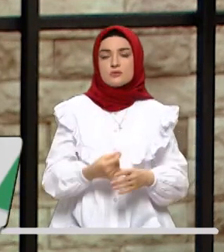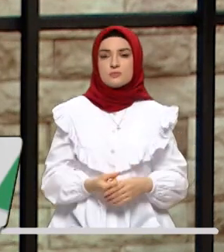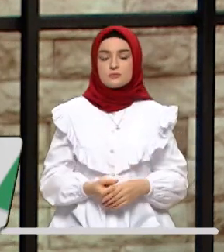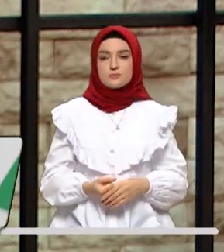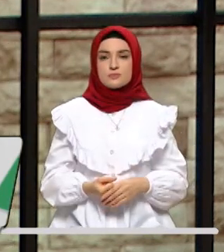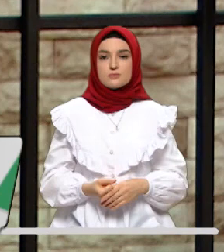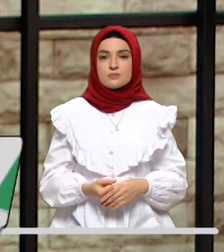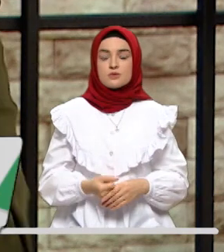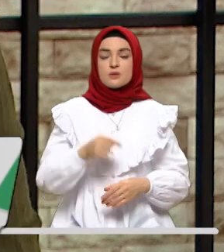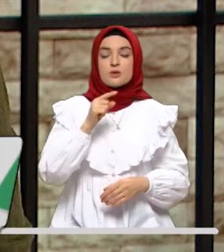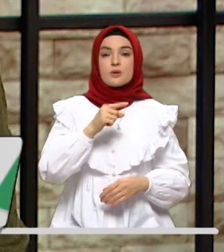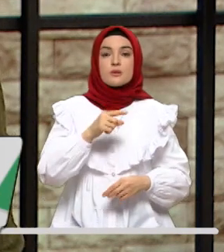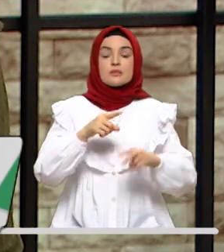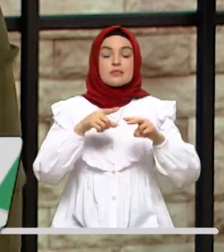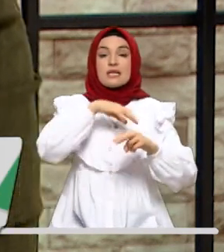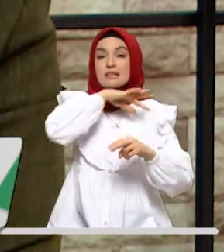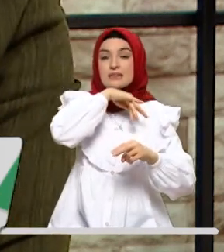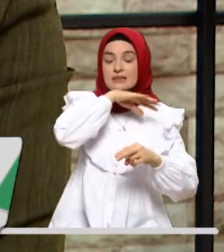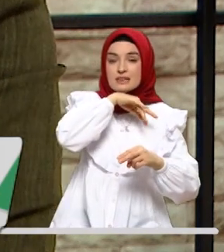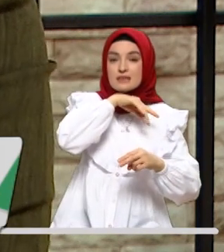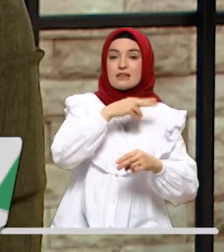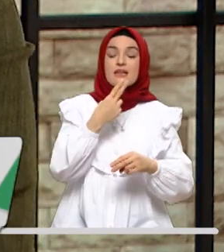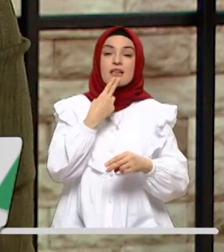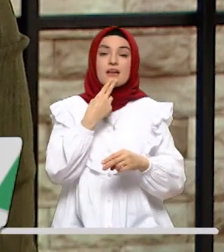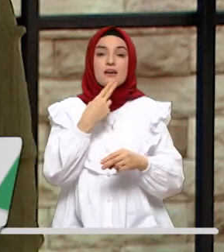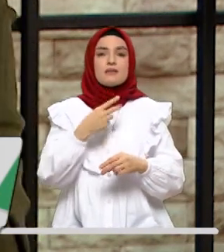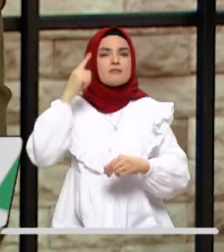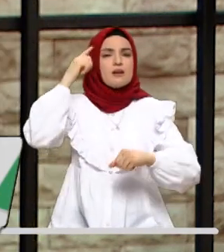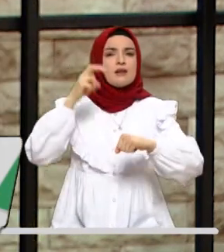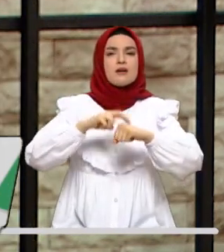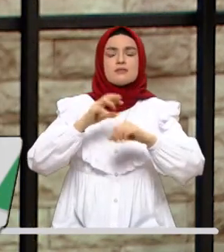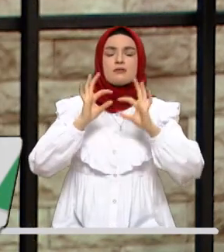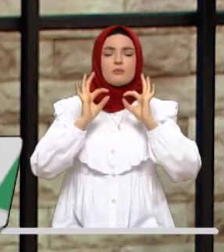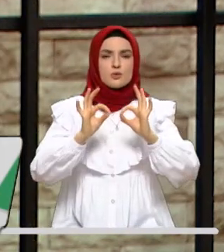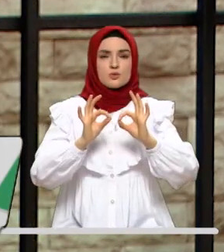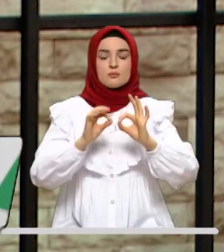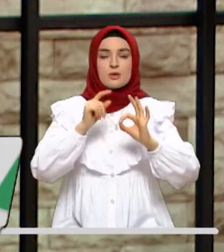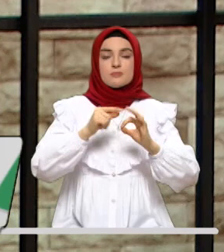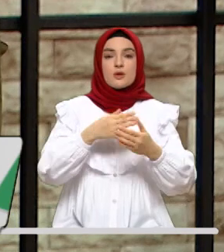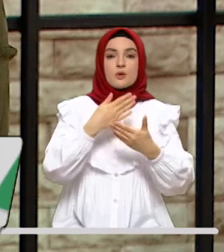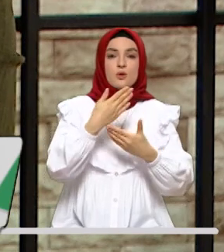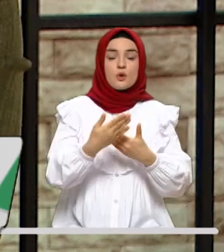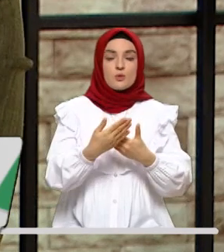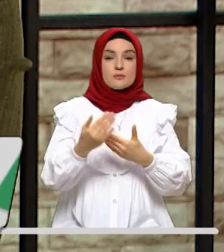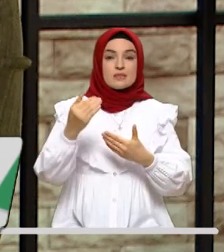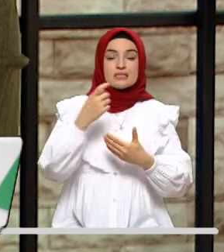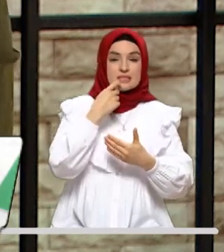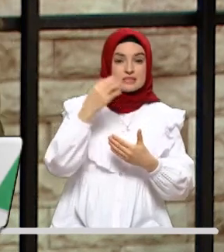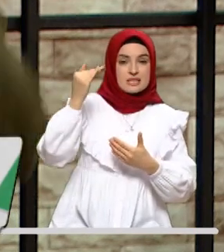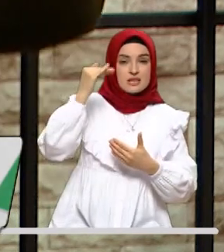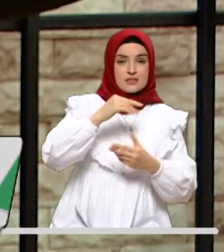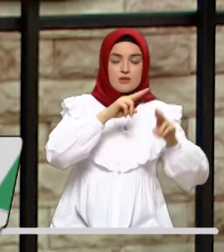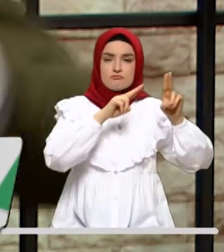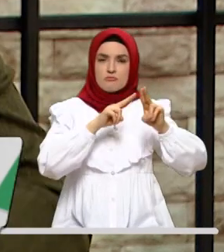zamanda Nene Hatun'u anma günüydü. Tam 40 yıl sonra Nene Hatun, yani 1915 gelince Çanakkale'de harf